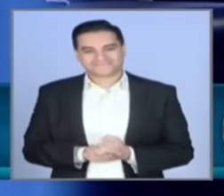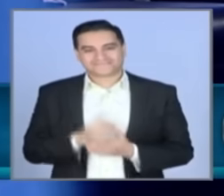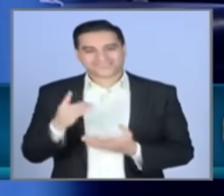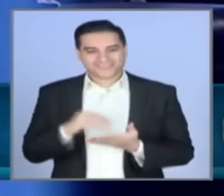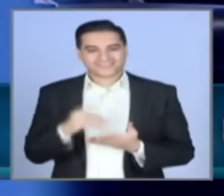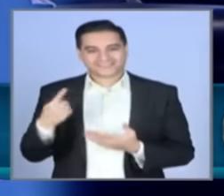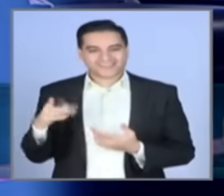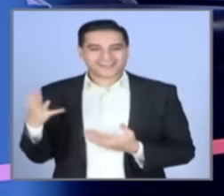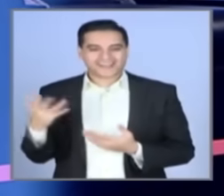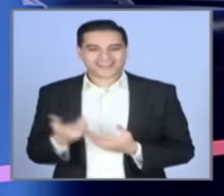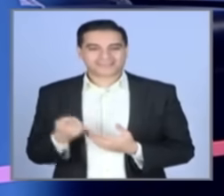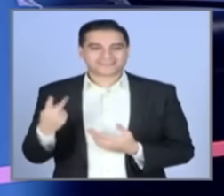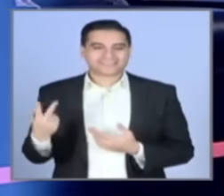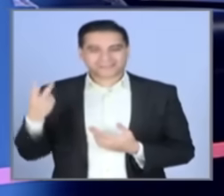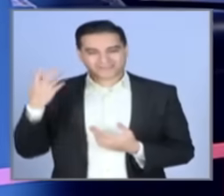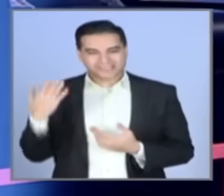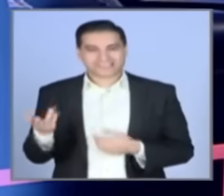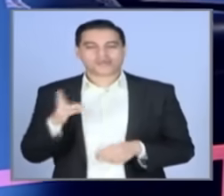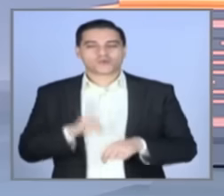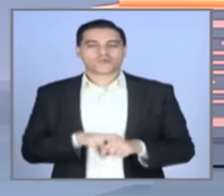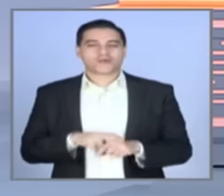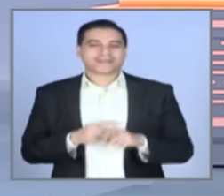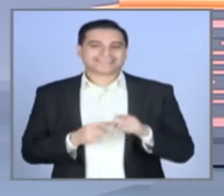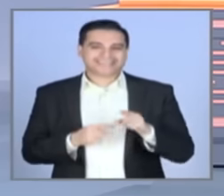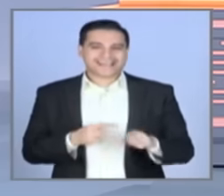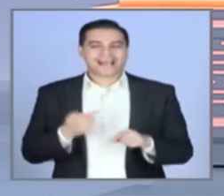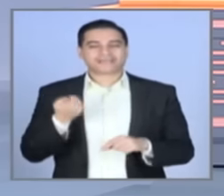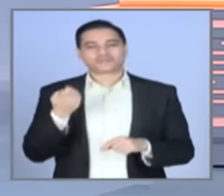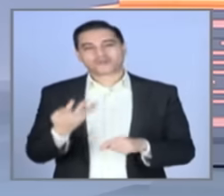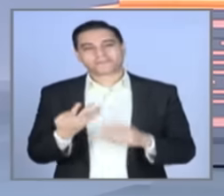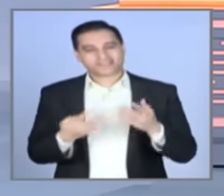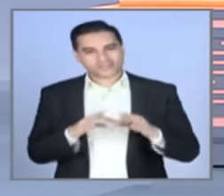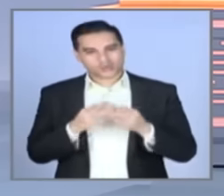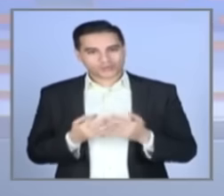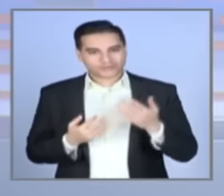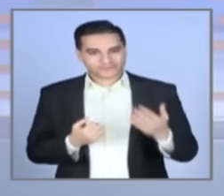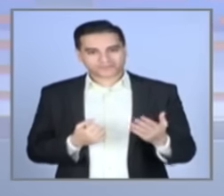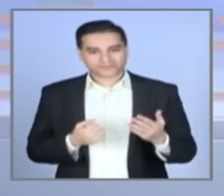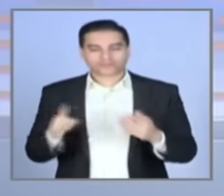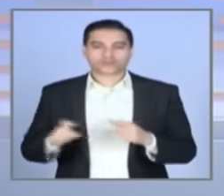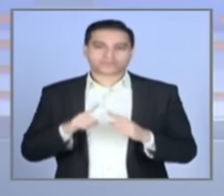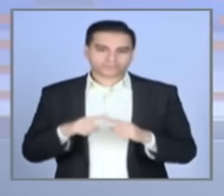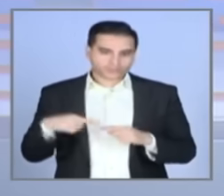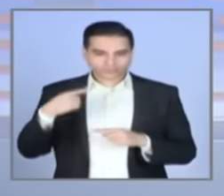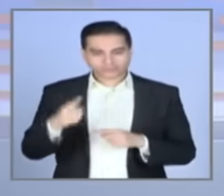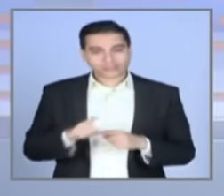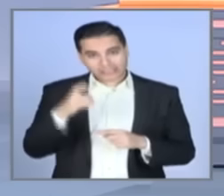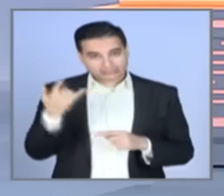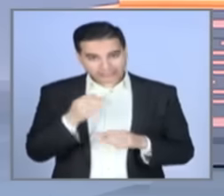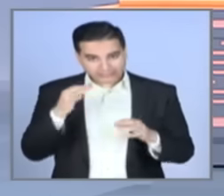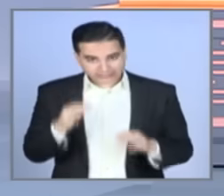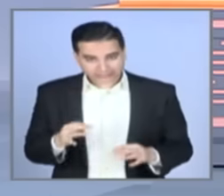10 نقاط، النتيجة 70 عيلة عيسى، 45 عيلة الحياة. السؤال اللي جاي سؤال سهل